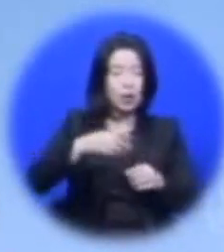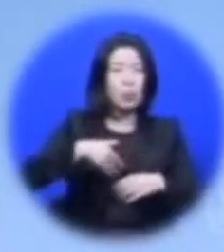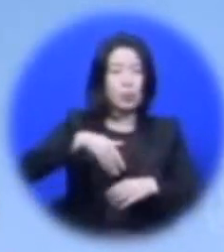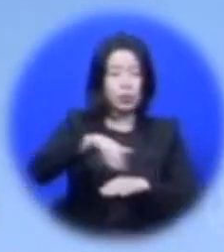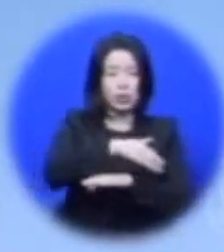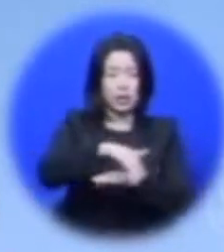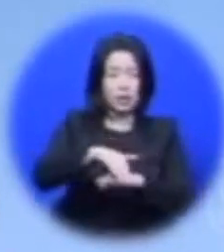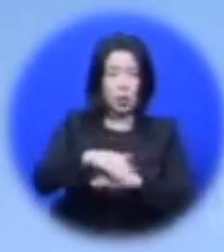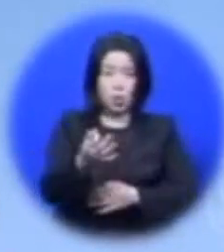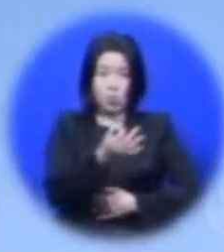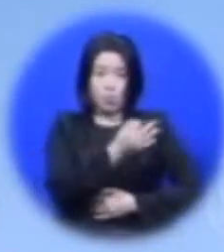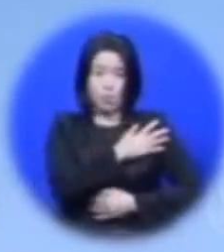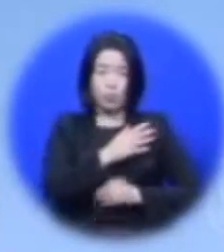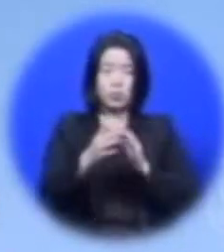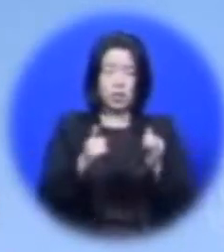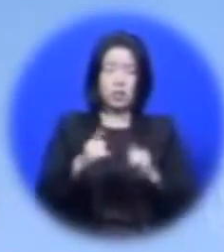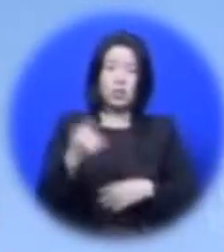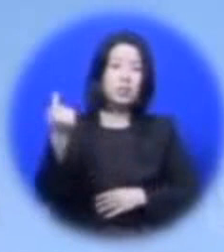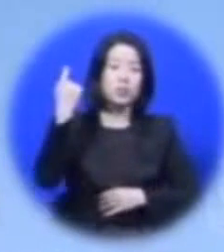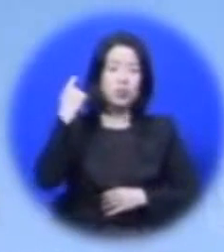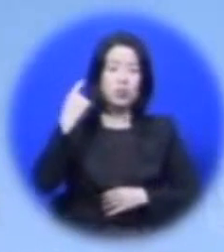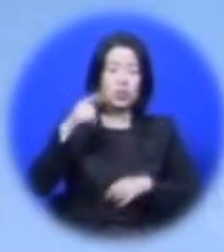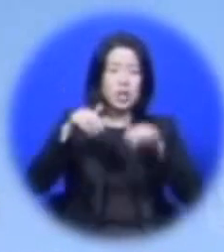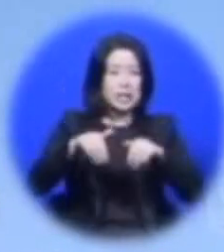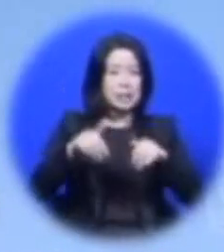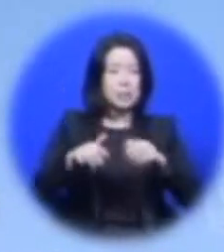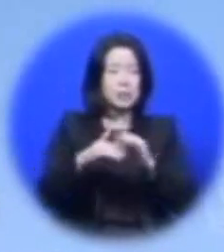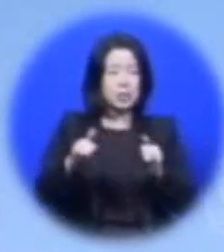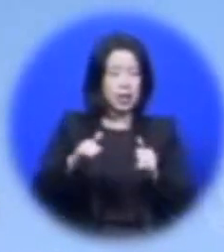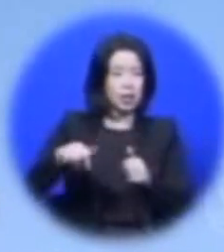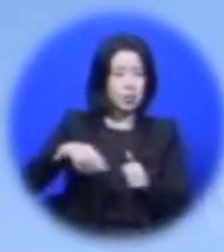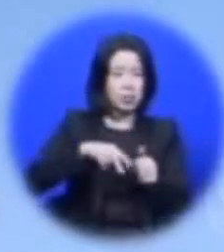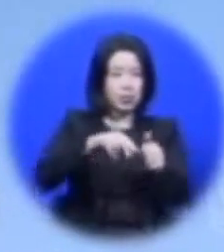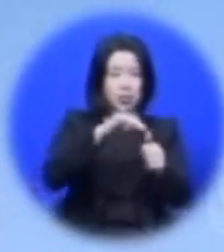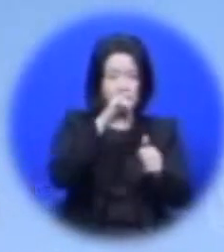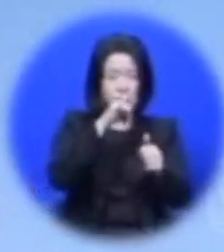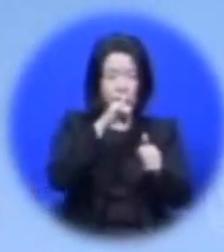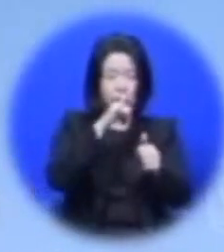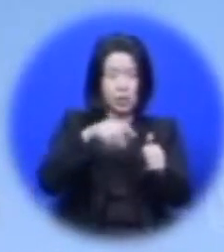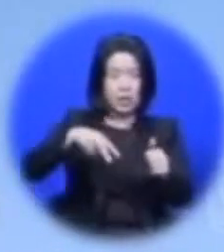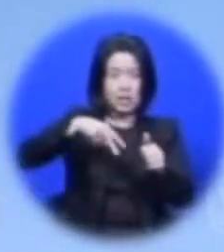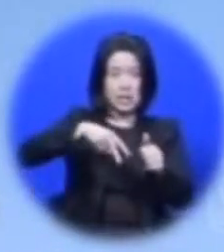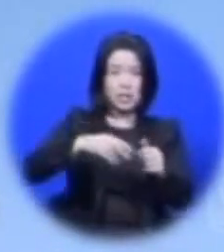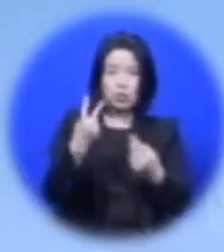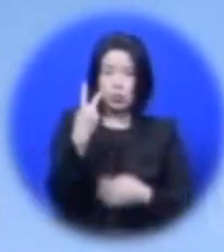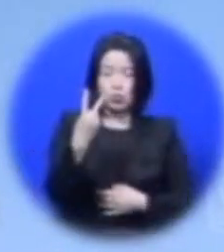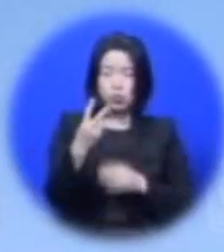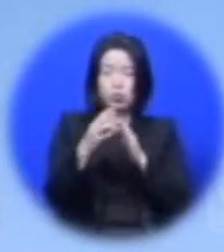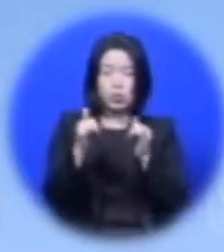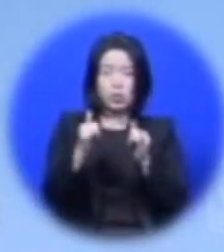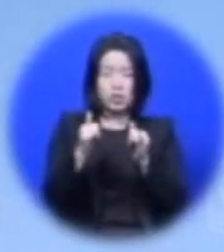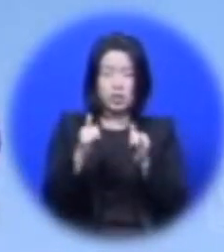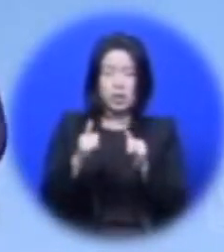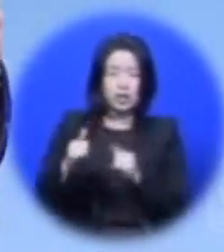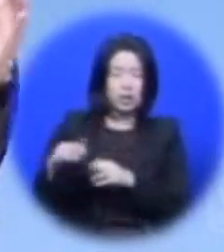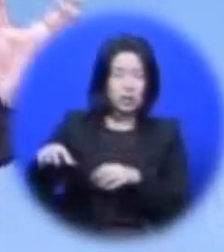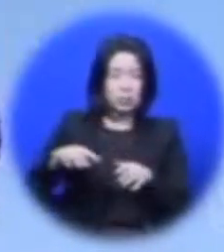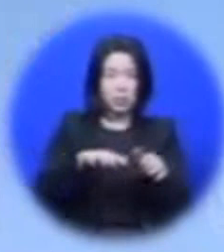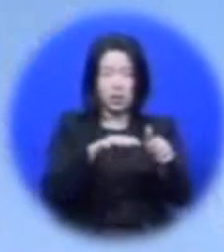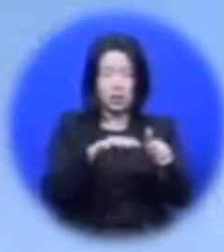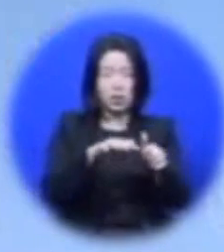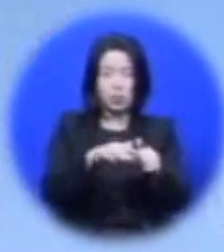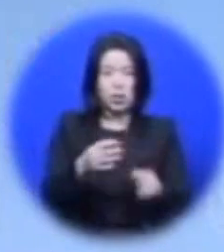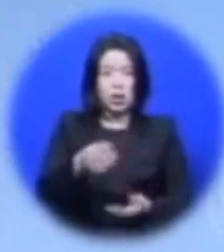부자라고 소리 듣는 사람은 뒤에 시종을 데리고 다닌다. 근데 그 시종이 둘씩이나 데리고 다니는 사람은 유산을